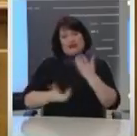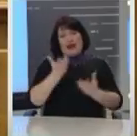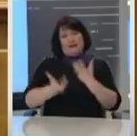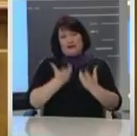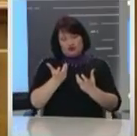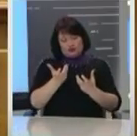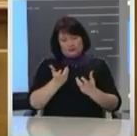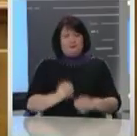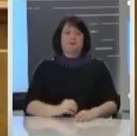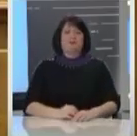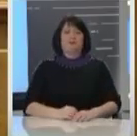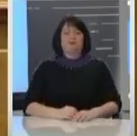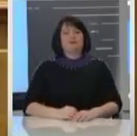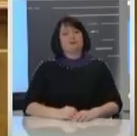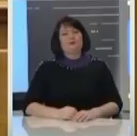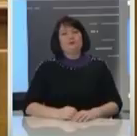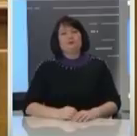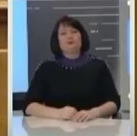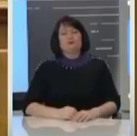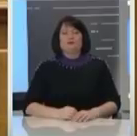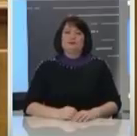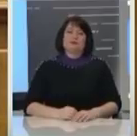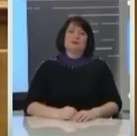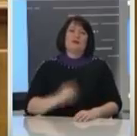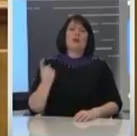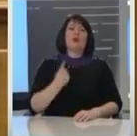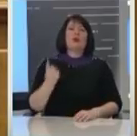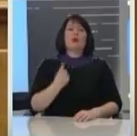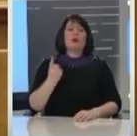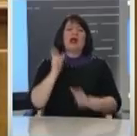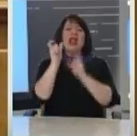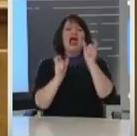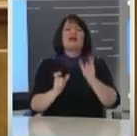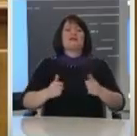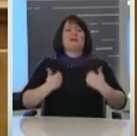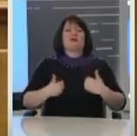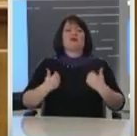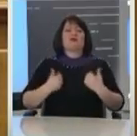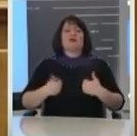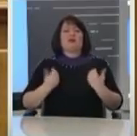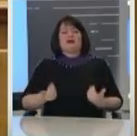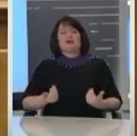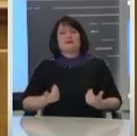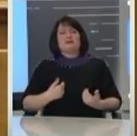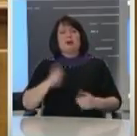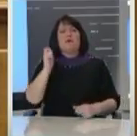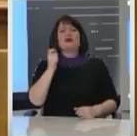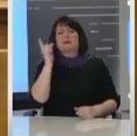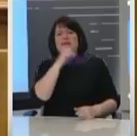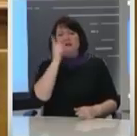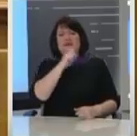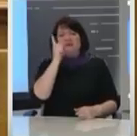Καμένος. Παίζοντας ως συνήθως με τις λέξεις και κάνοντας πολιτική με